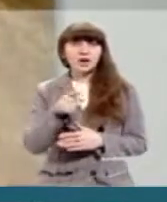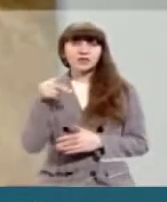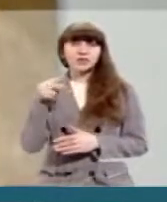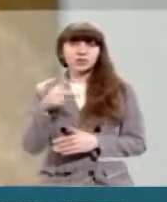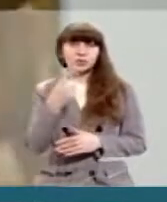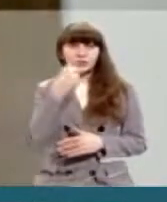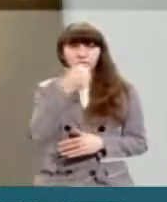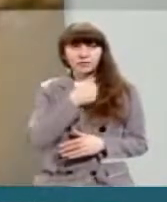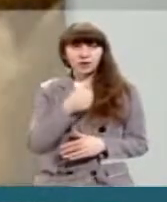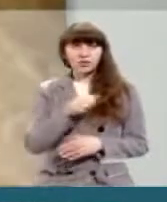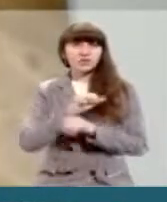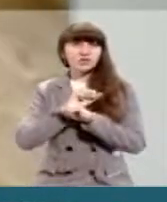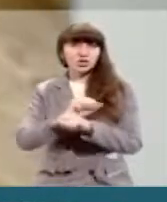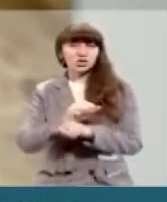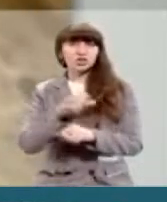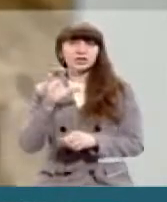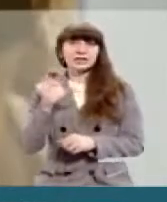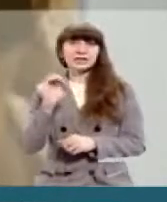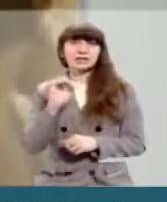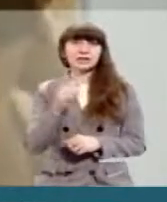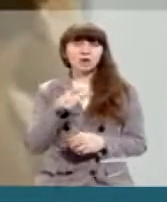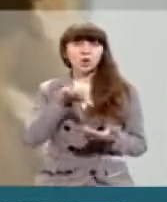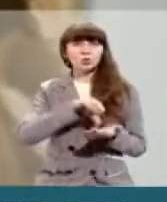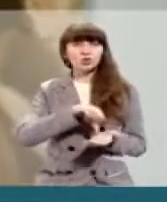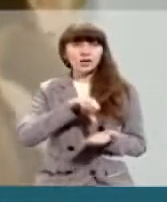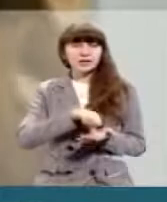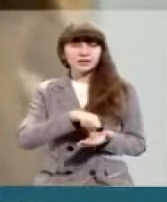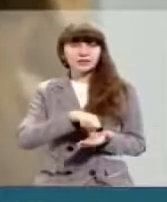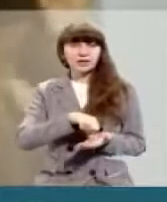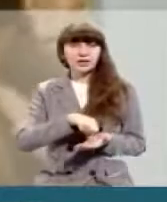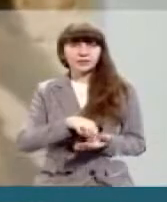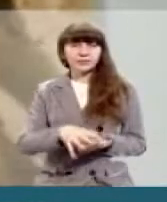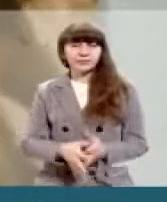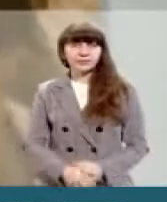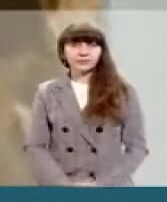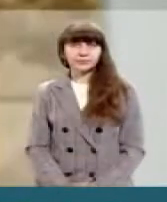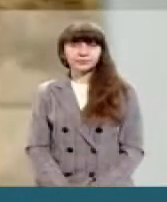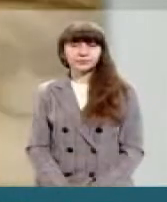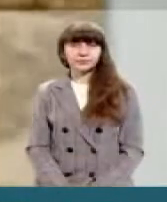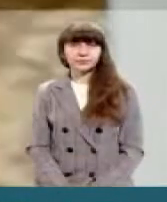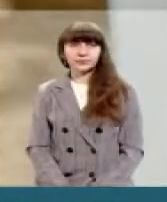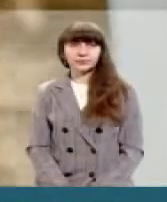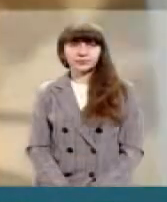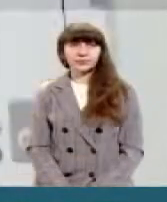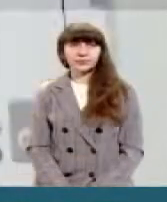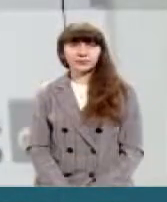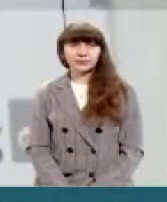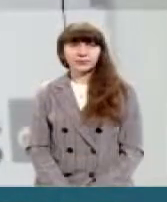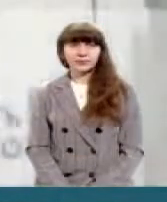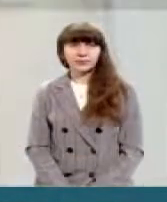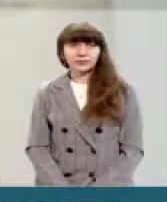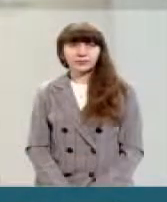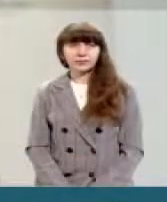пен ерлік танытты. Қазақстандық бітімгерлер содырлармен тең емес шайқасқа түсті. Онда ішкі істер министрлігі ішкі әскерлерінің